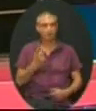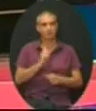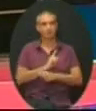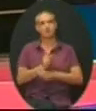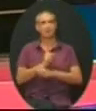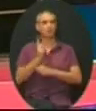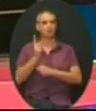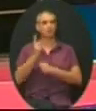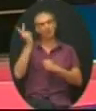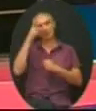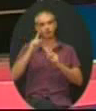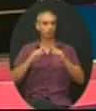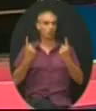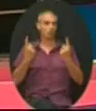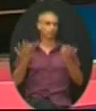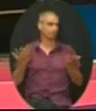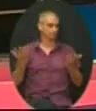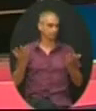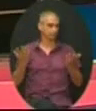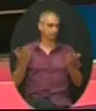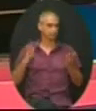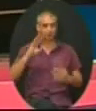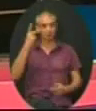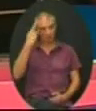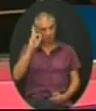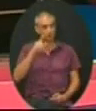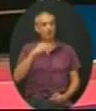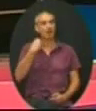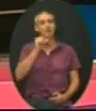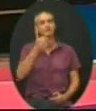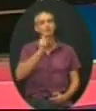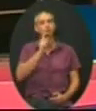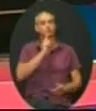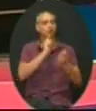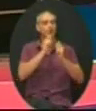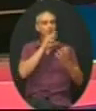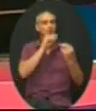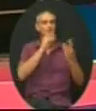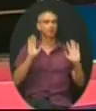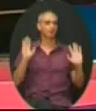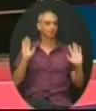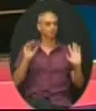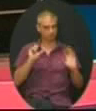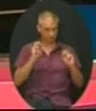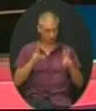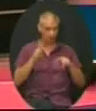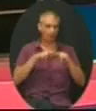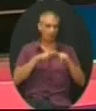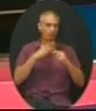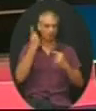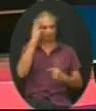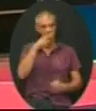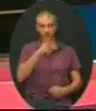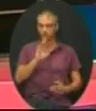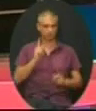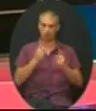יתחילו לפרש אותו אחרת. כל הרעיון זה לתת קודם כל למי שמתראיין לדבר. אוקיי? ואחר כך לפרש אותו.